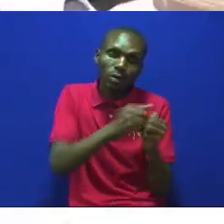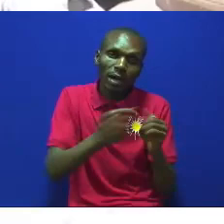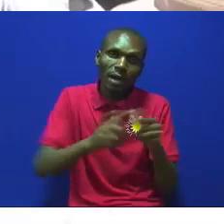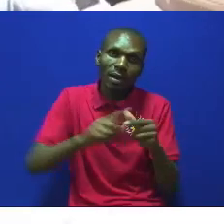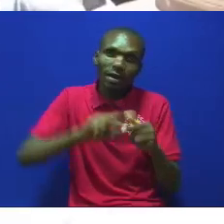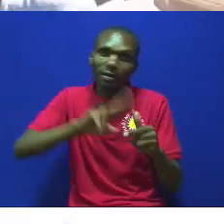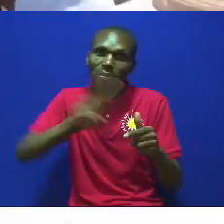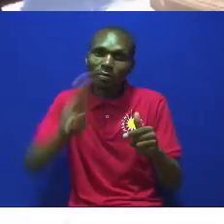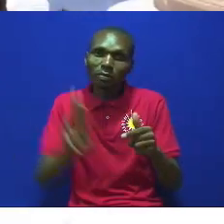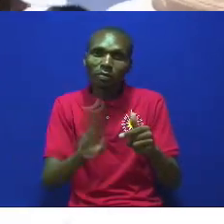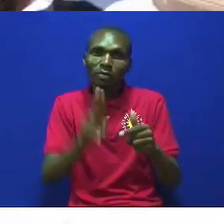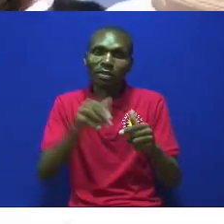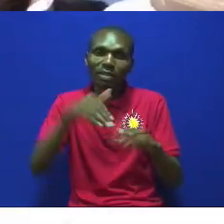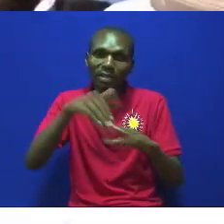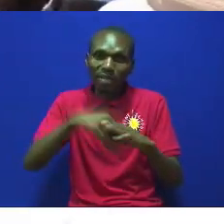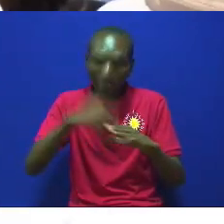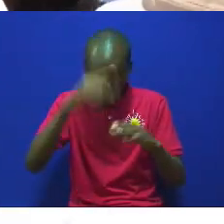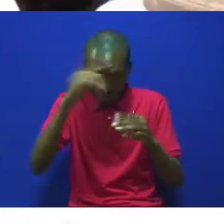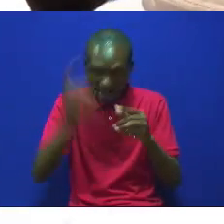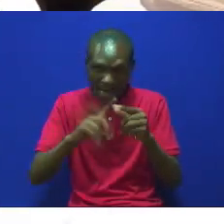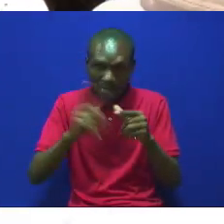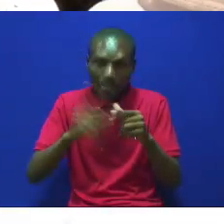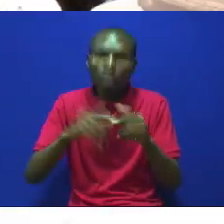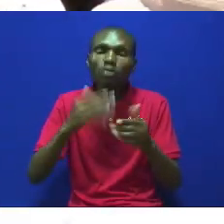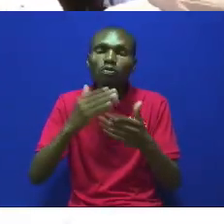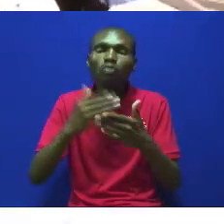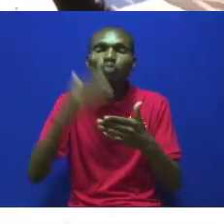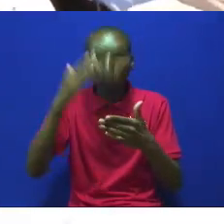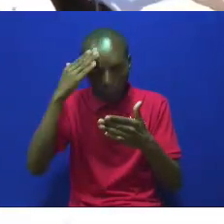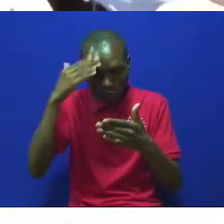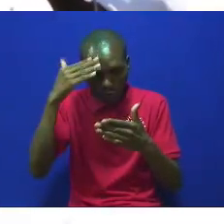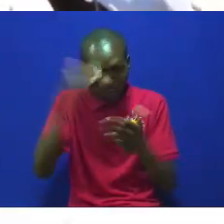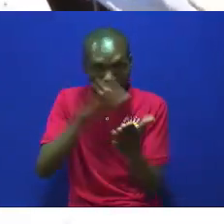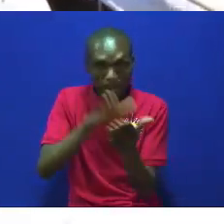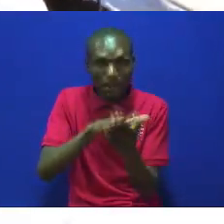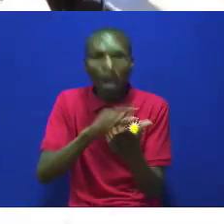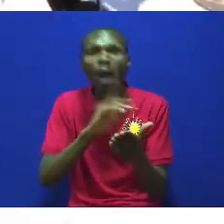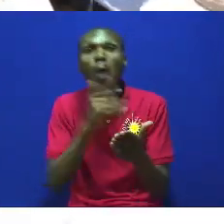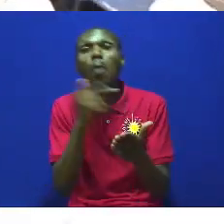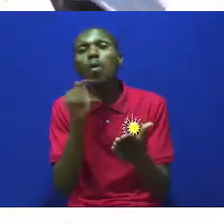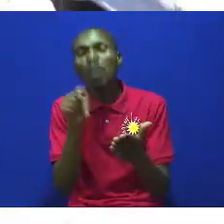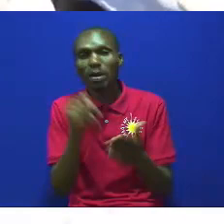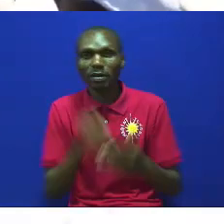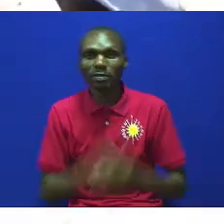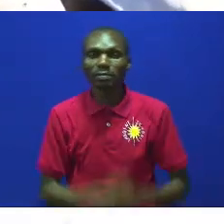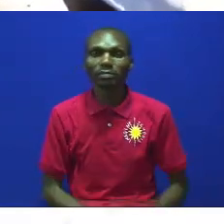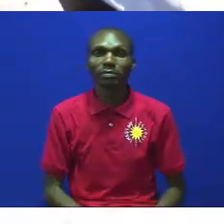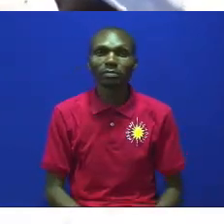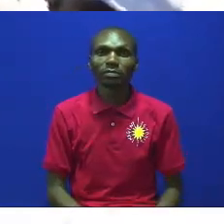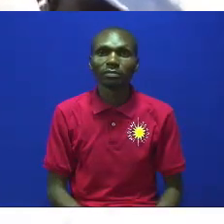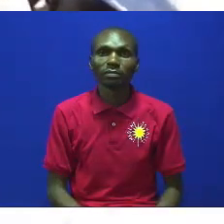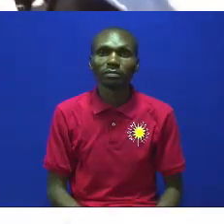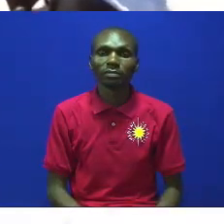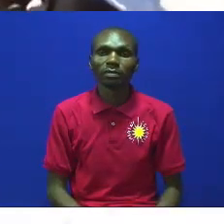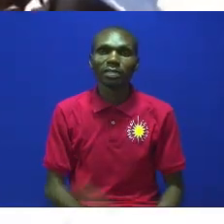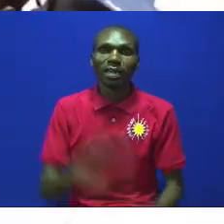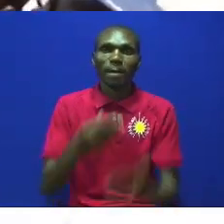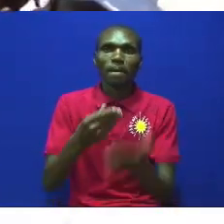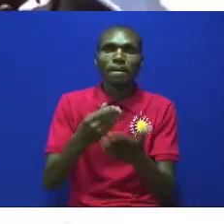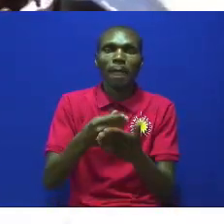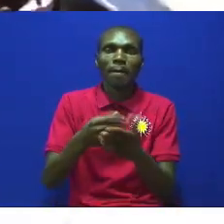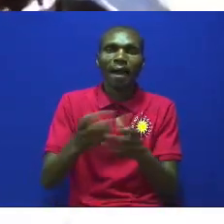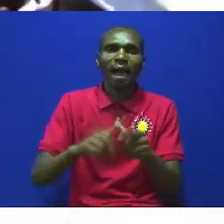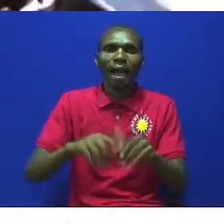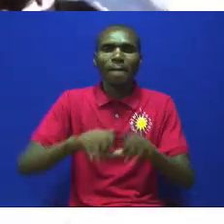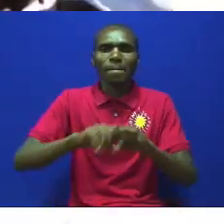state capture. Na hiyo bank mnajua ni bank ya nani? Si mnajua ni bank ya nani? Hiyo pesa ndio